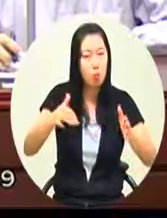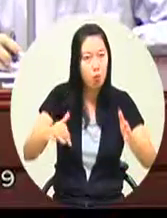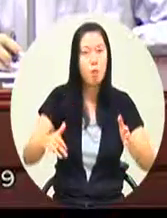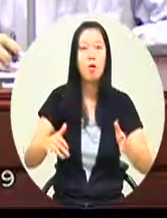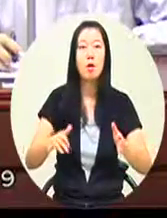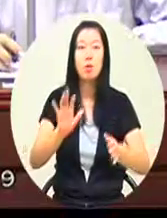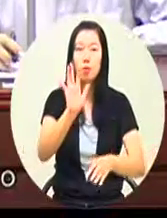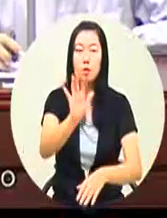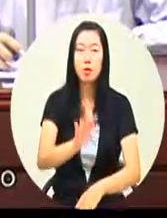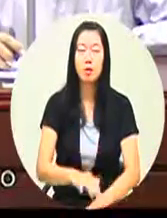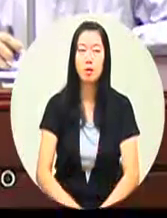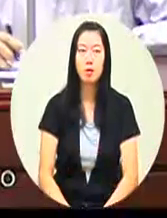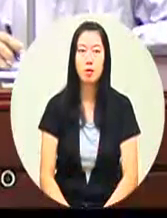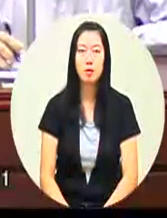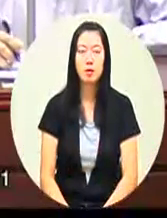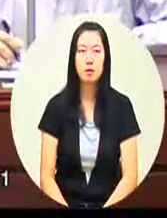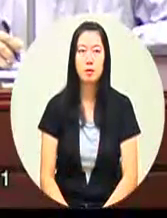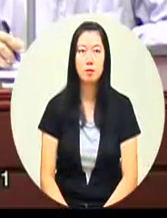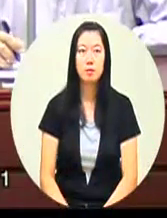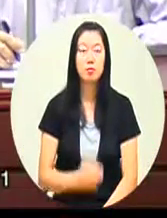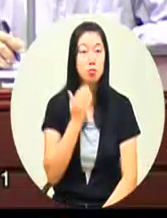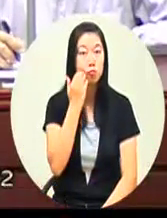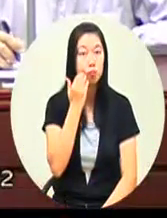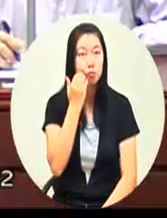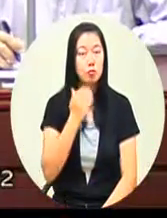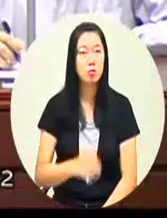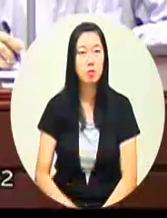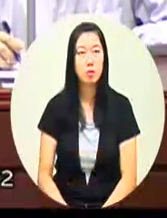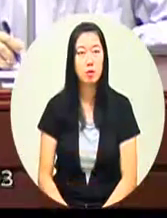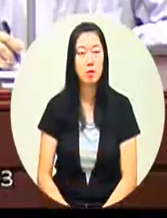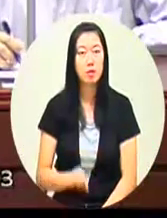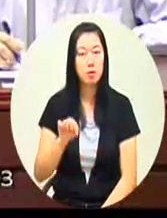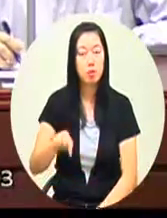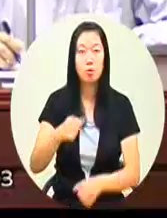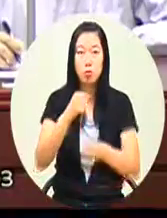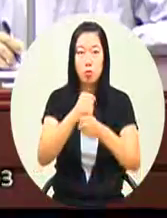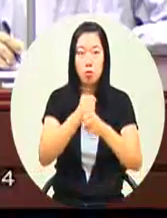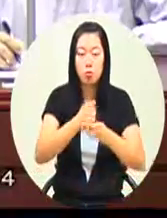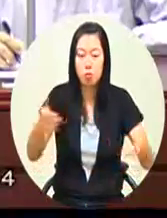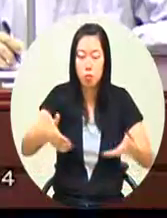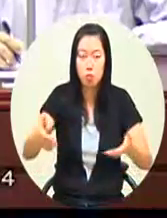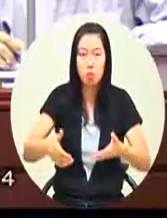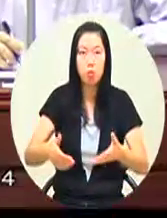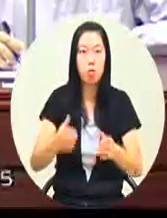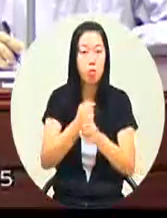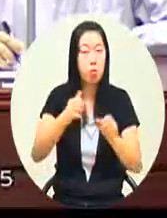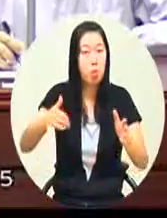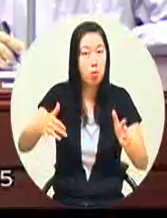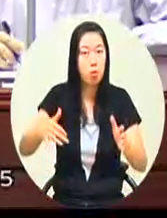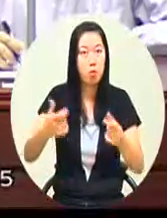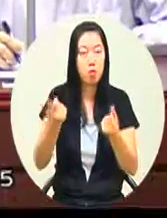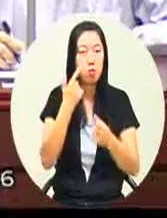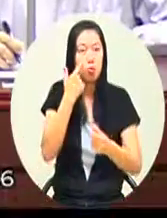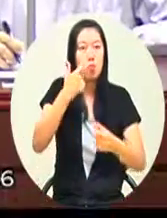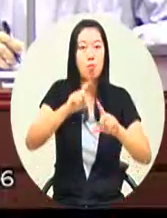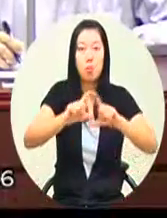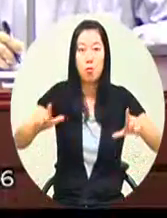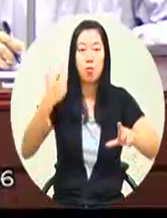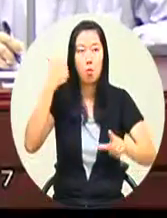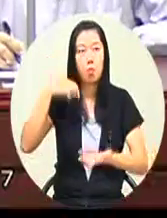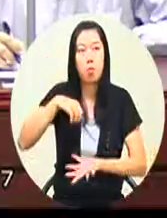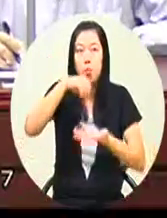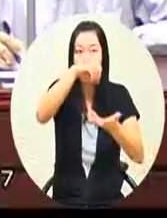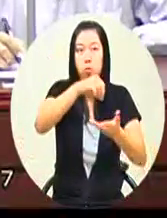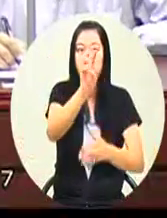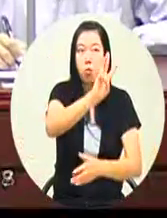程，所以如果说我们还有一些工程没有做的，其实我们大概比较大的项目都有提报到